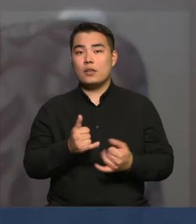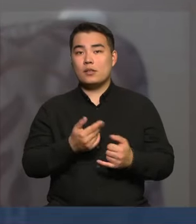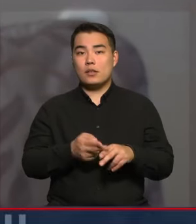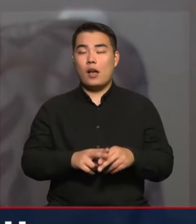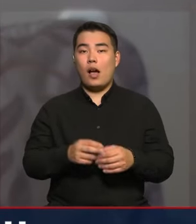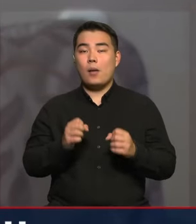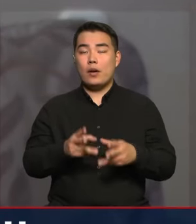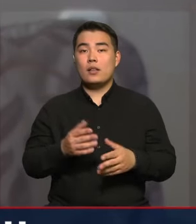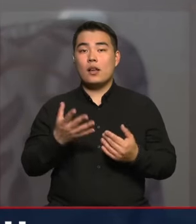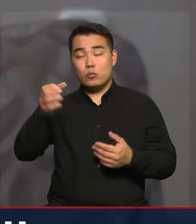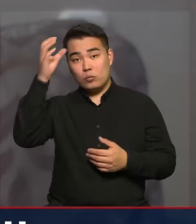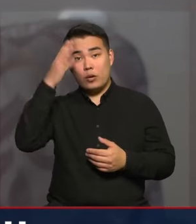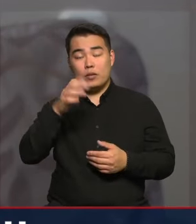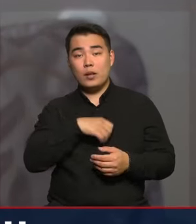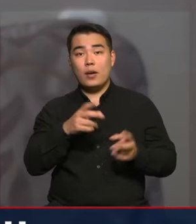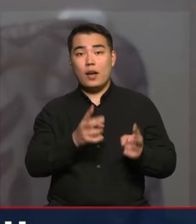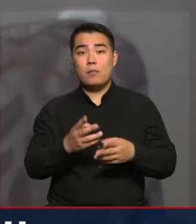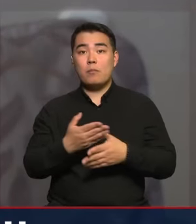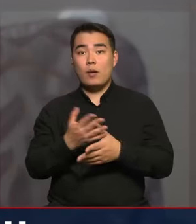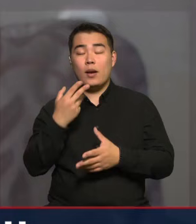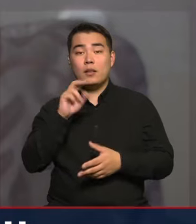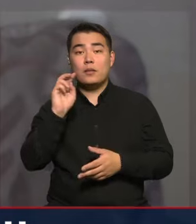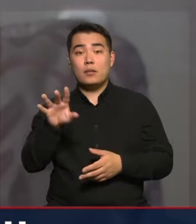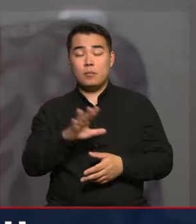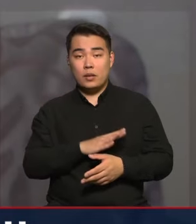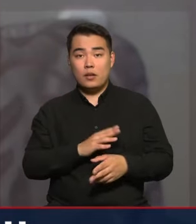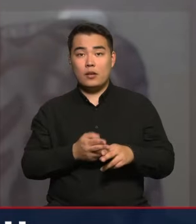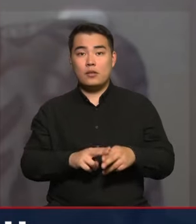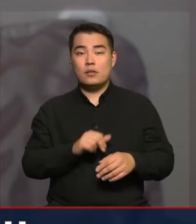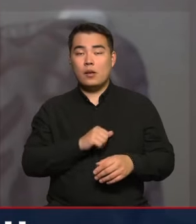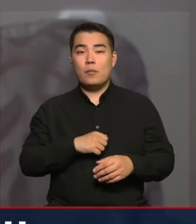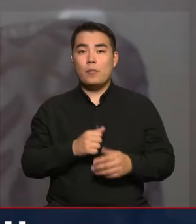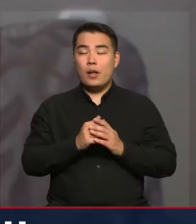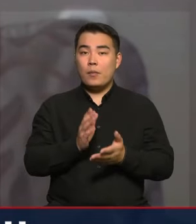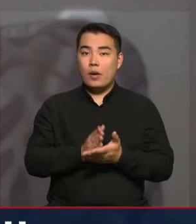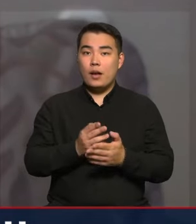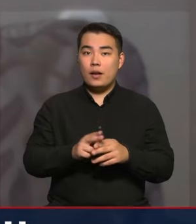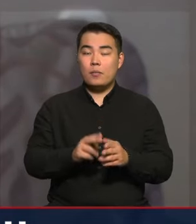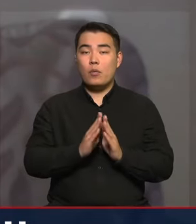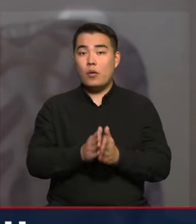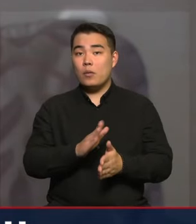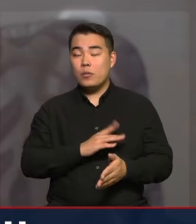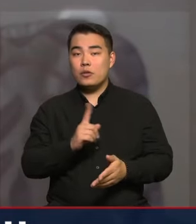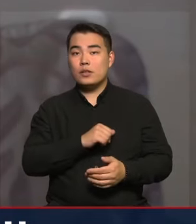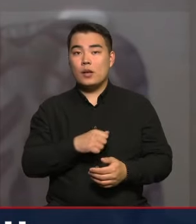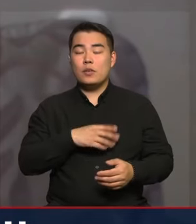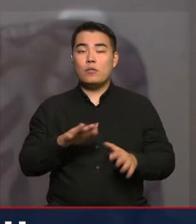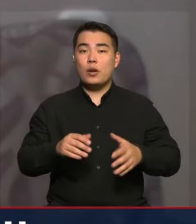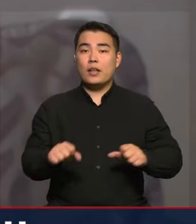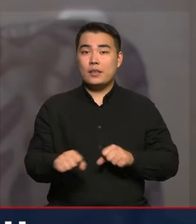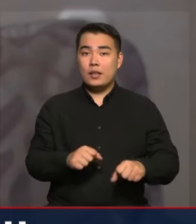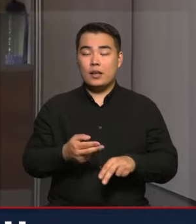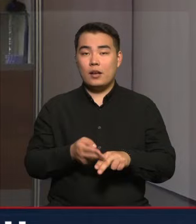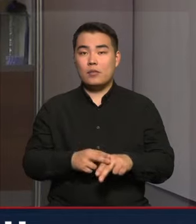Әсіресе Түркиядағы жер сілкінісінен зардап шеккендерге көмектесуге кеткен кезде тілеуін тілеп отырдық. Тағы да жер сілкінсе не болады деген ойлар мазалай